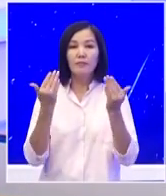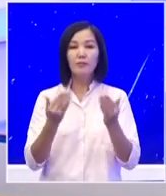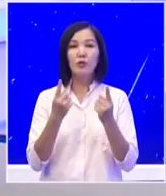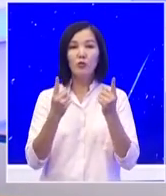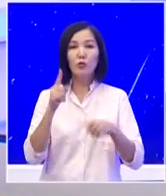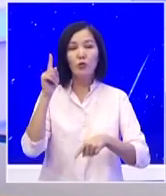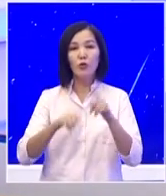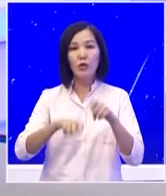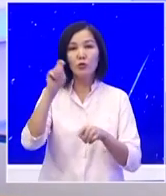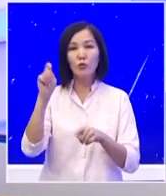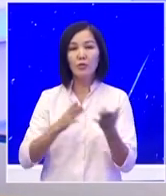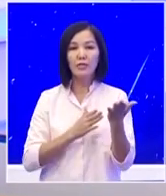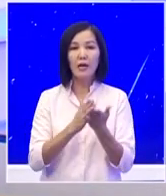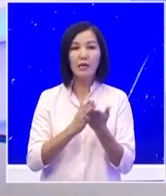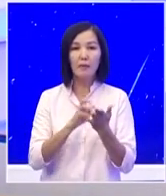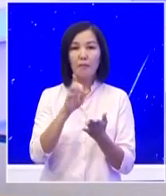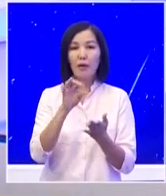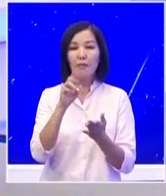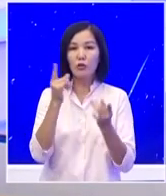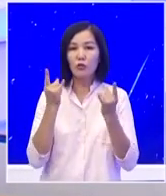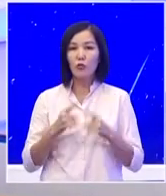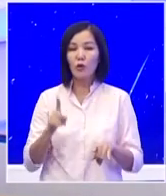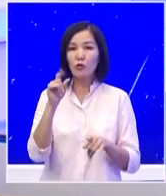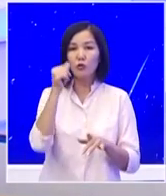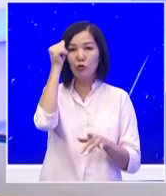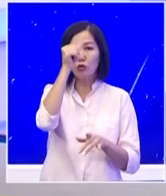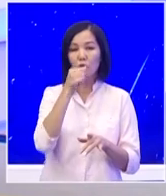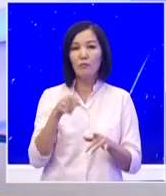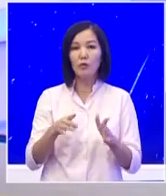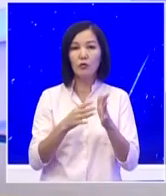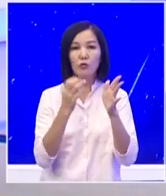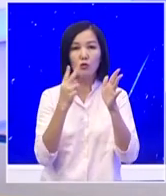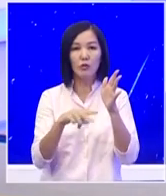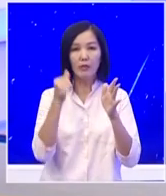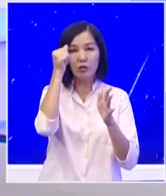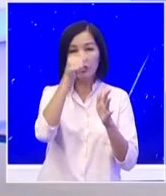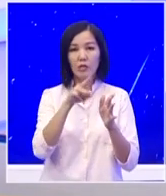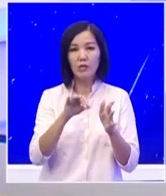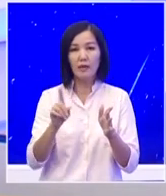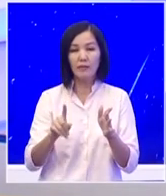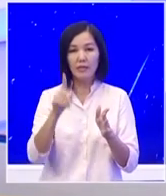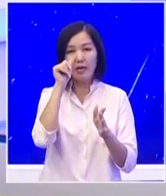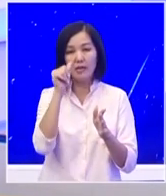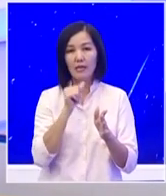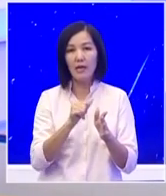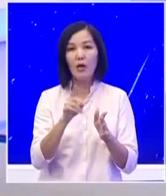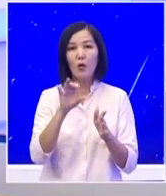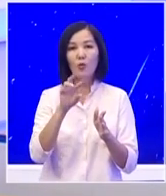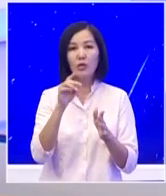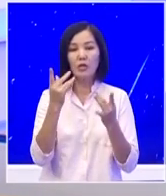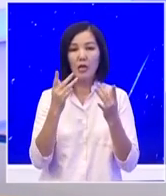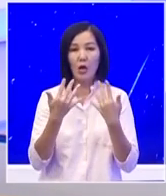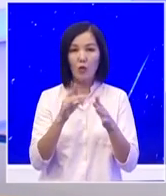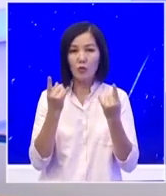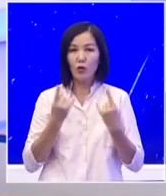Биыл Лотан соғысы ардагері Қаймолда Бабашевтың туғанына 100 жыл. Ол 1920 жылы тамыз айында Өтінай ауылында